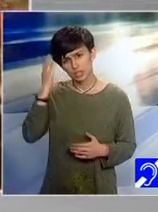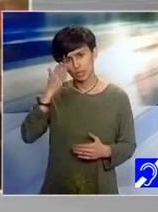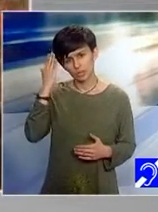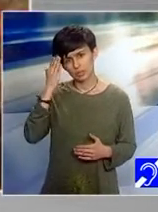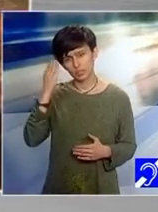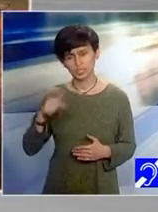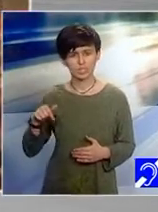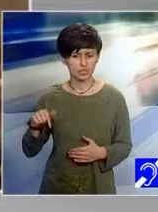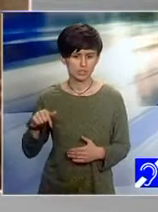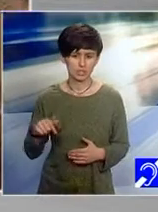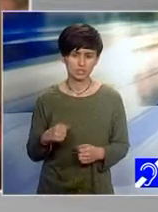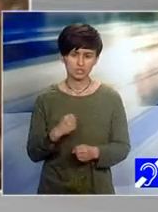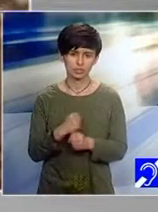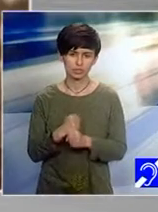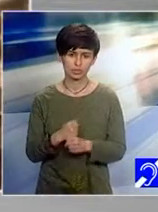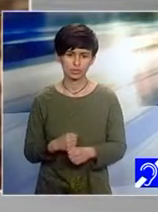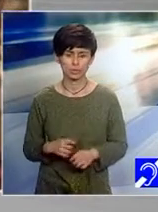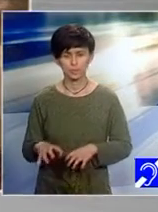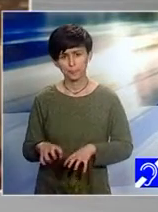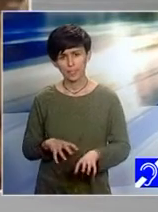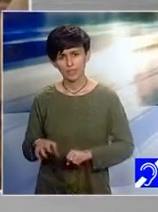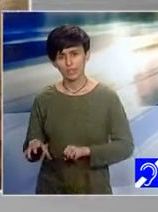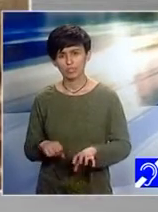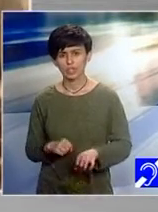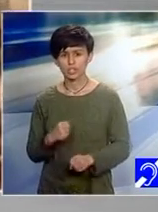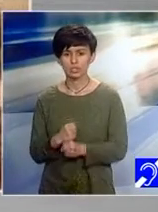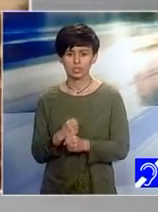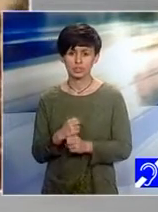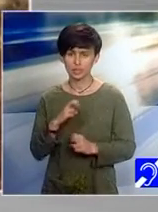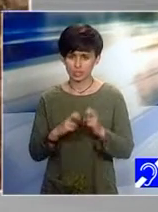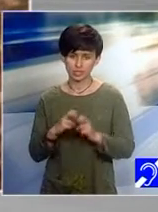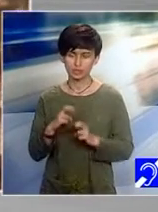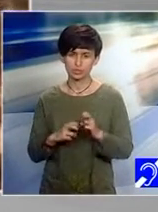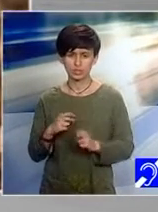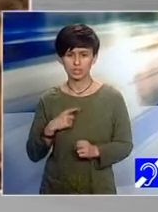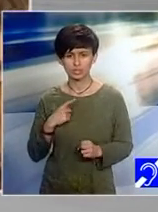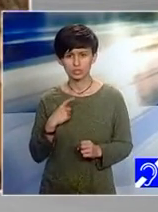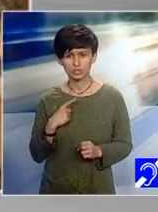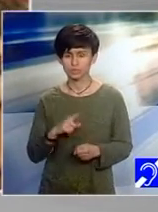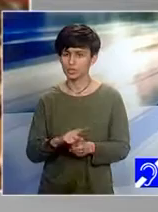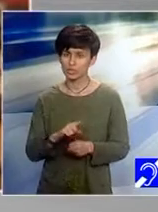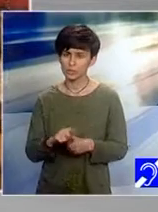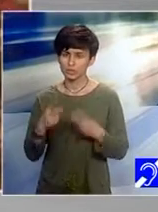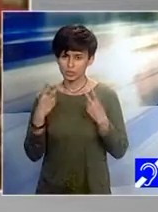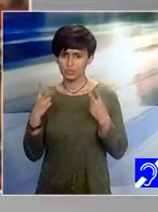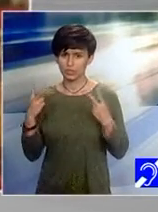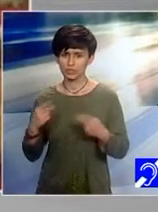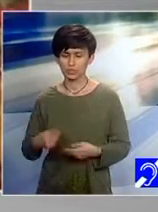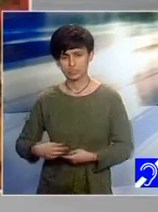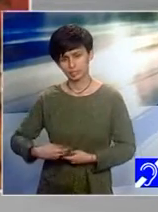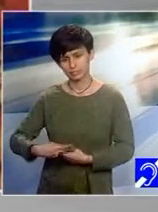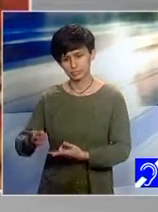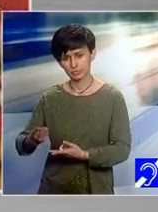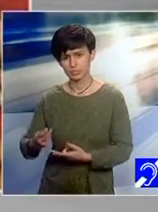meșteșug, covoarele de manufactură realizate la scară industrială, constituind un produs valoros de export care a dus în